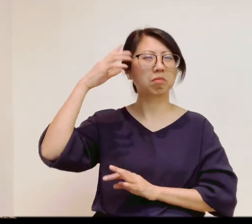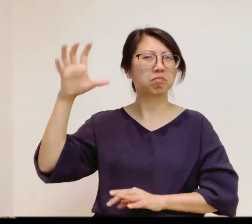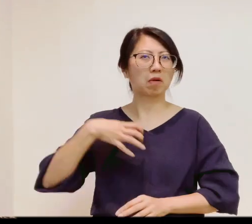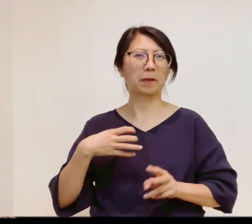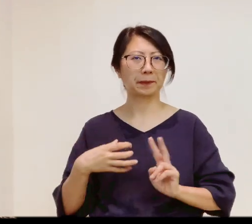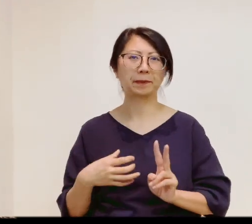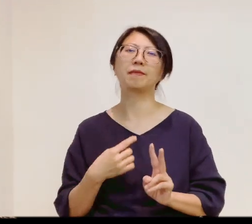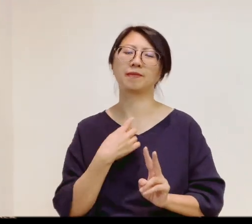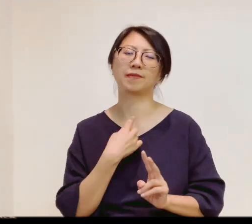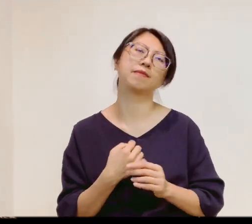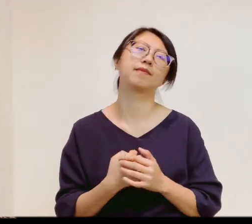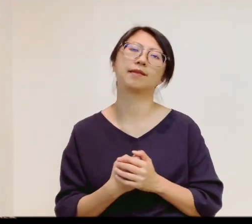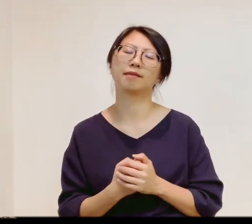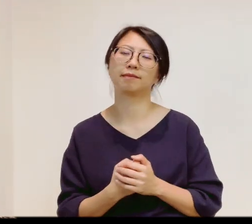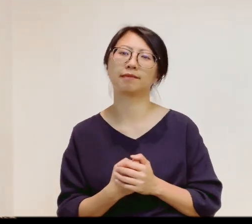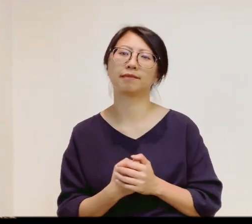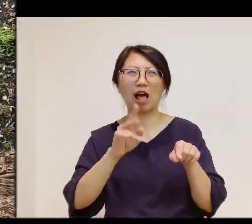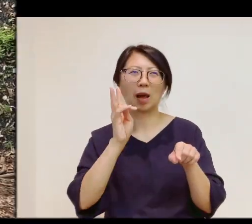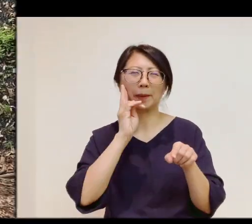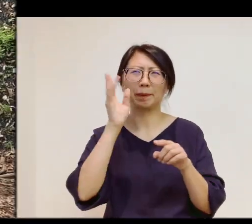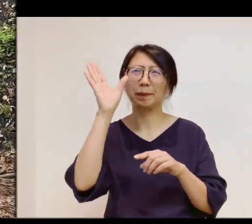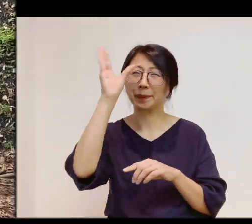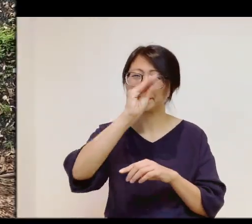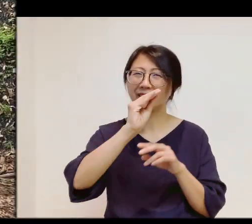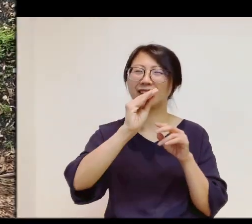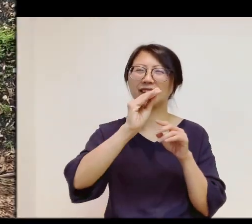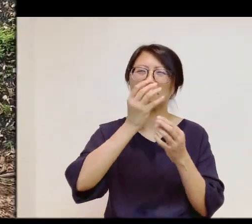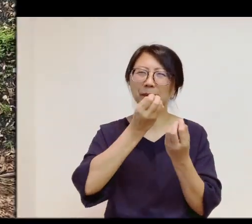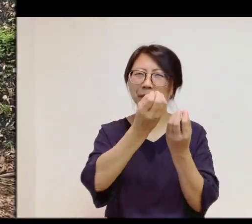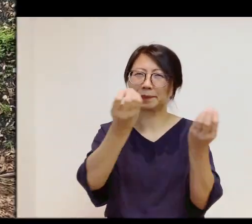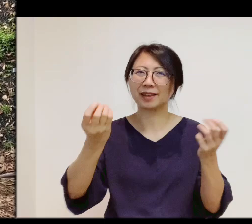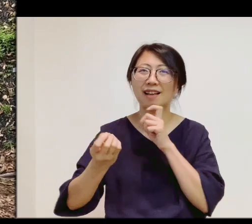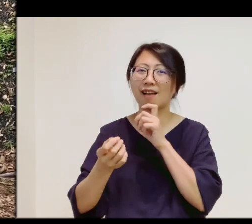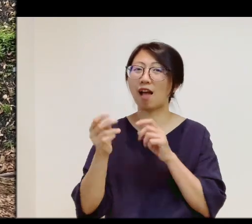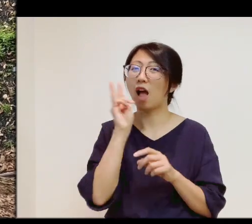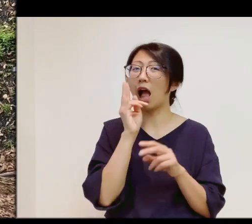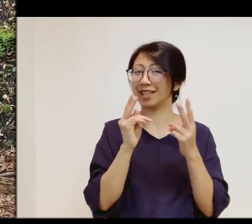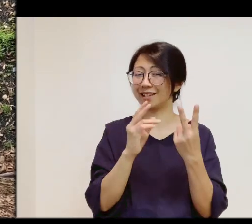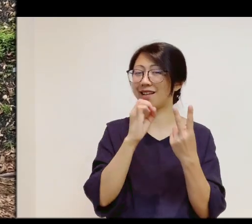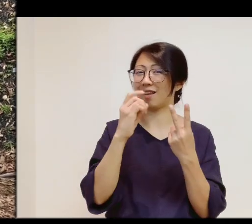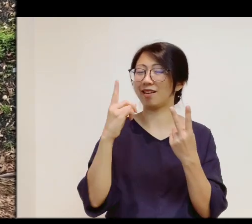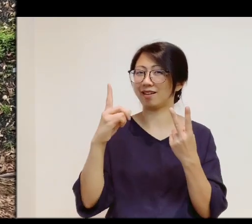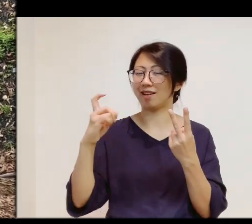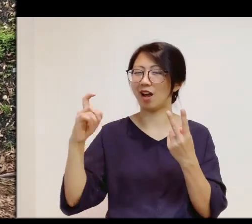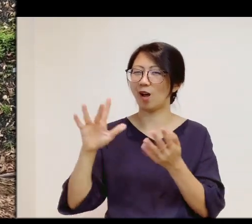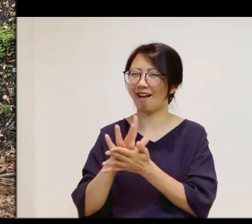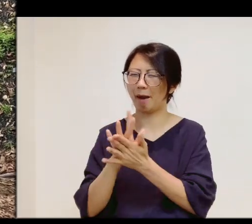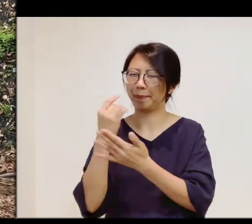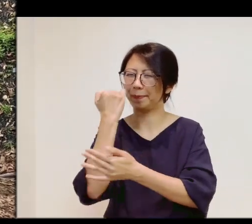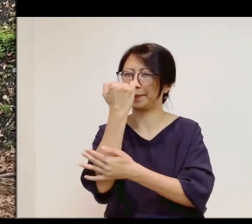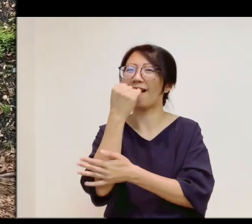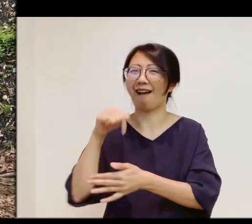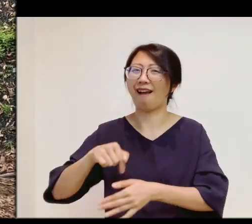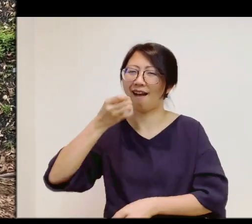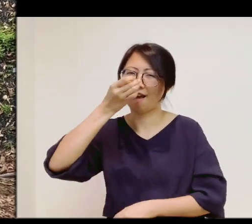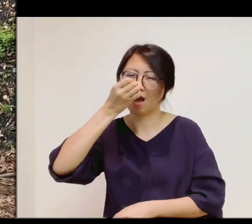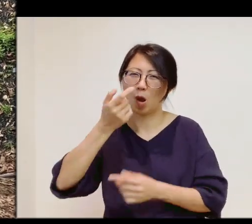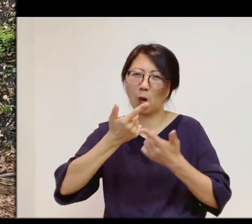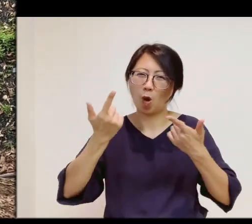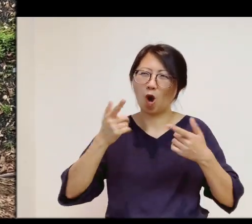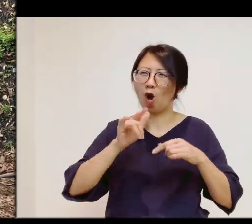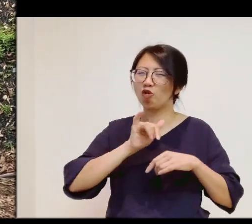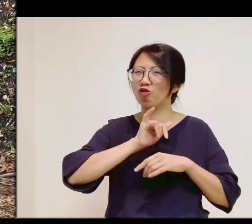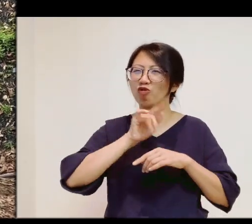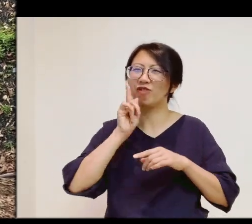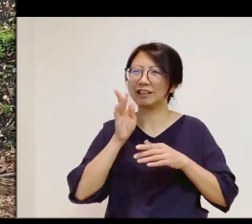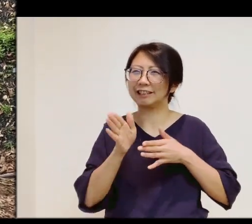樣嘅即係正義感啊、愛心所影響。咁佢有個小故事就係去到呢個登闕啊，